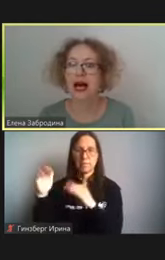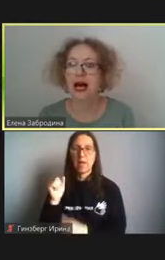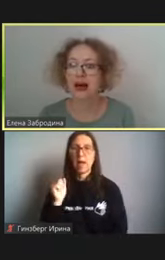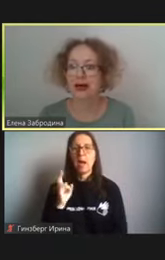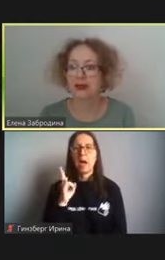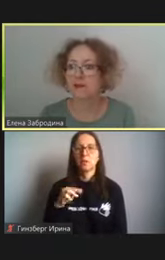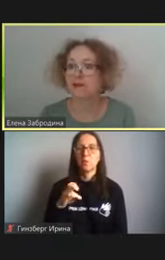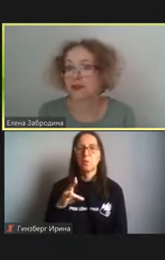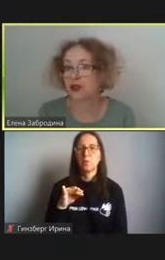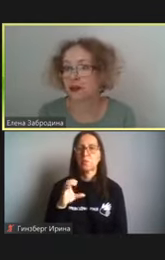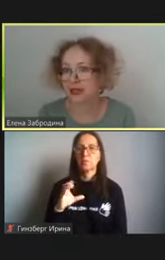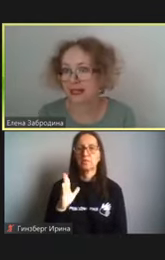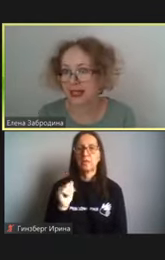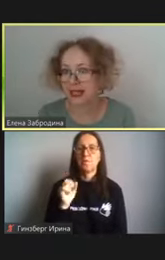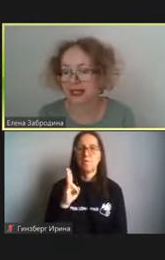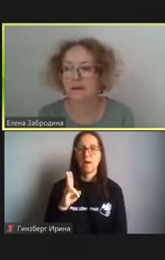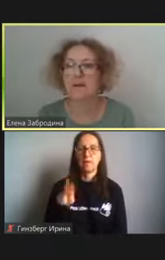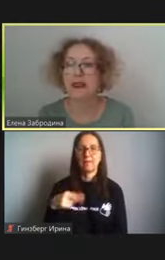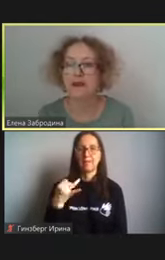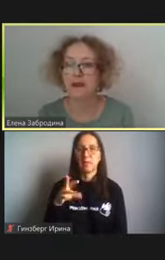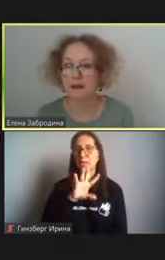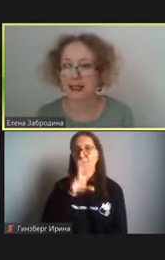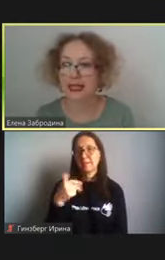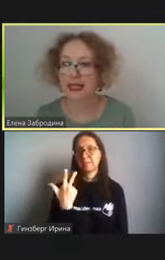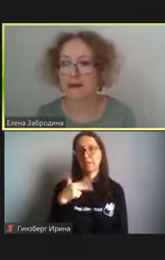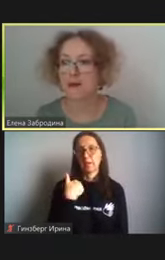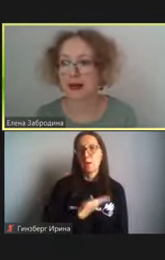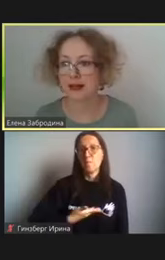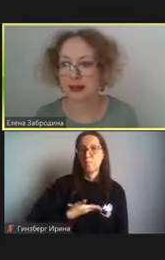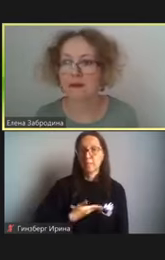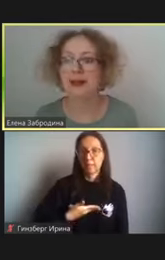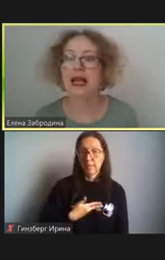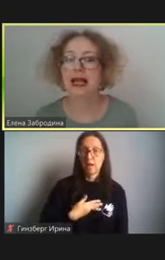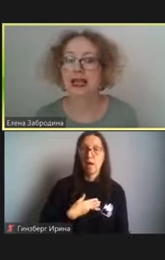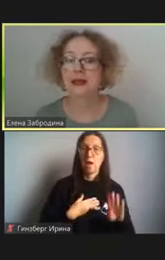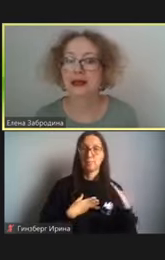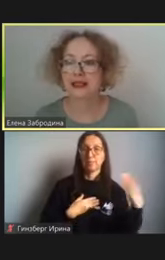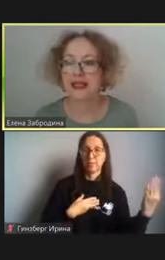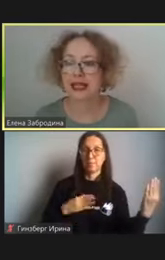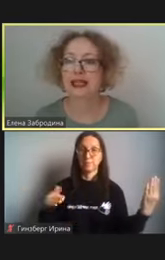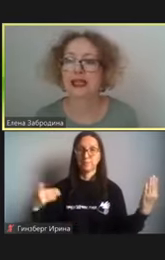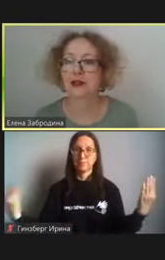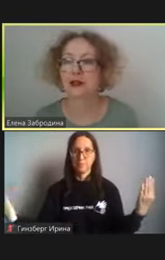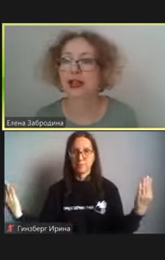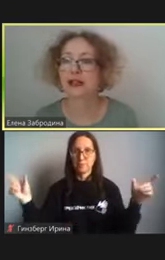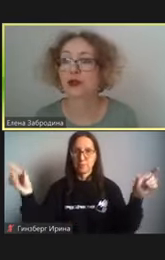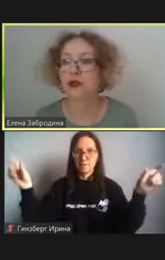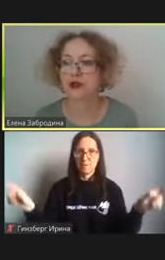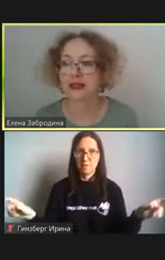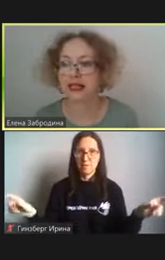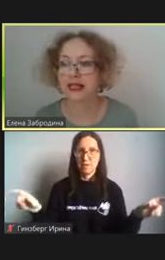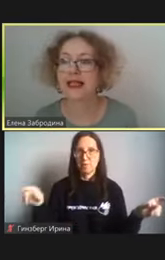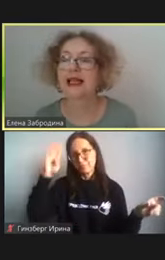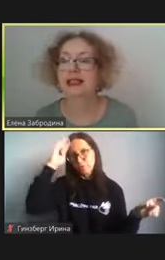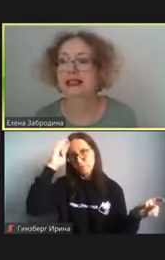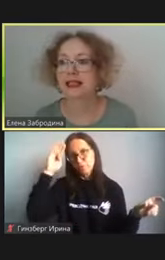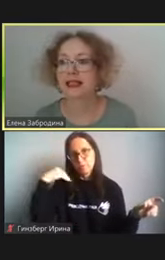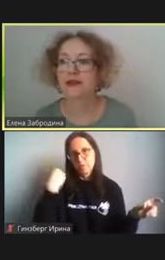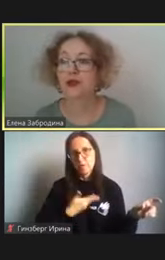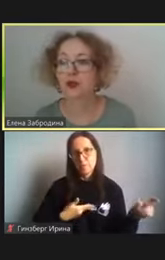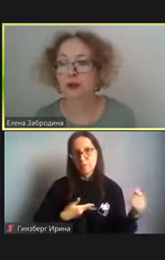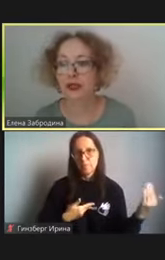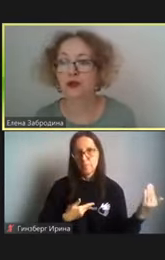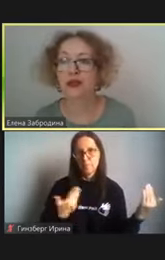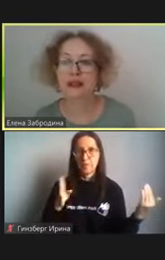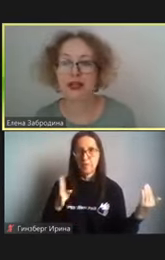Дейка. Все это портреты. Два портрета по бокам. Это портреты, которые Антониус ван Дейк